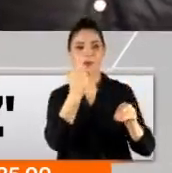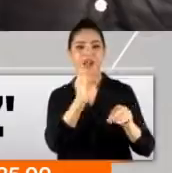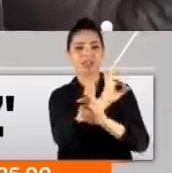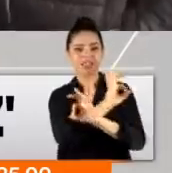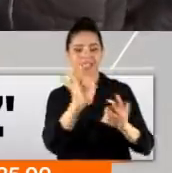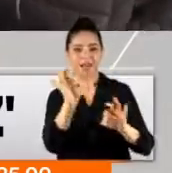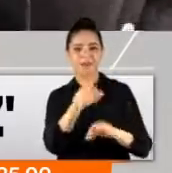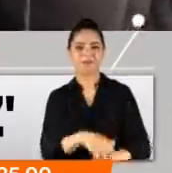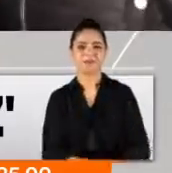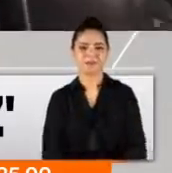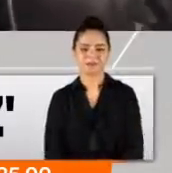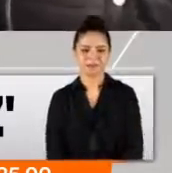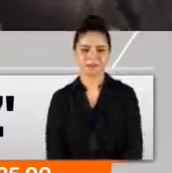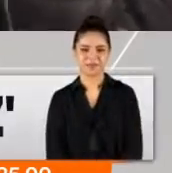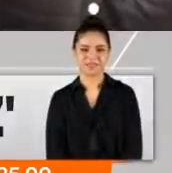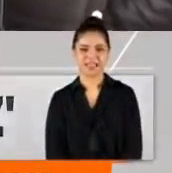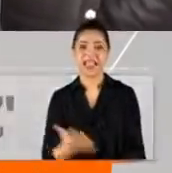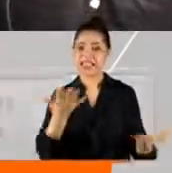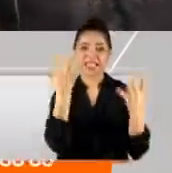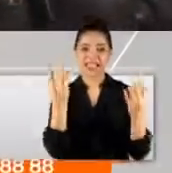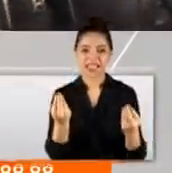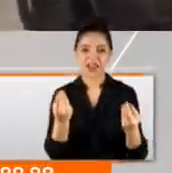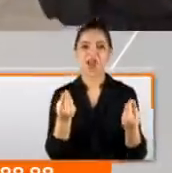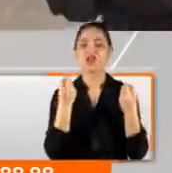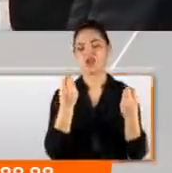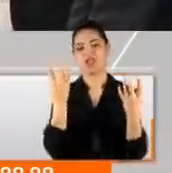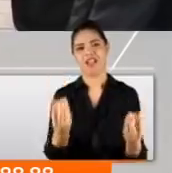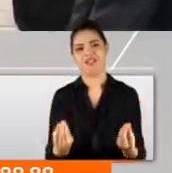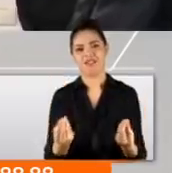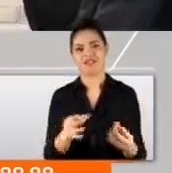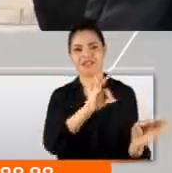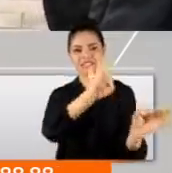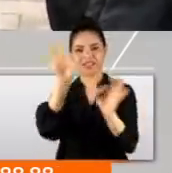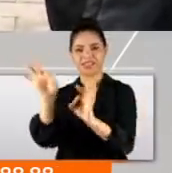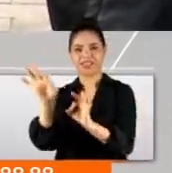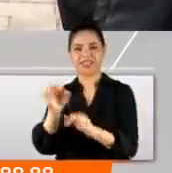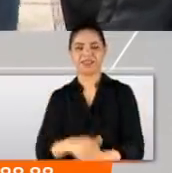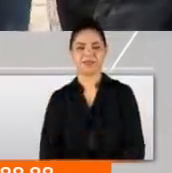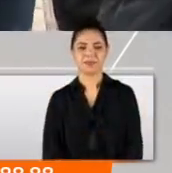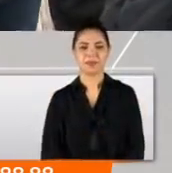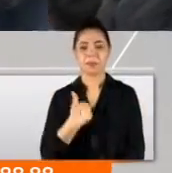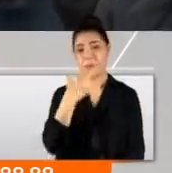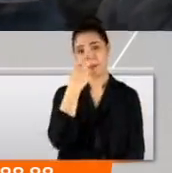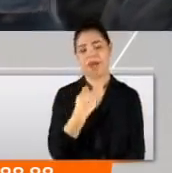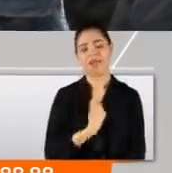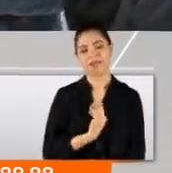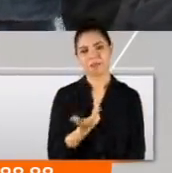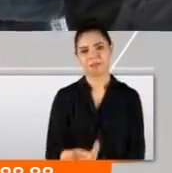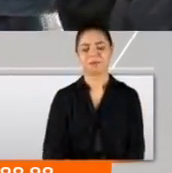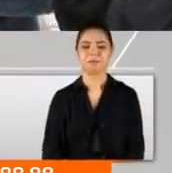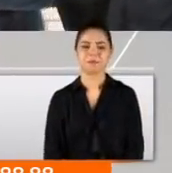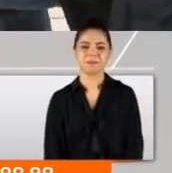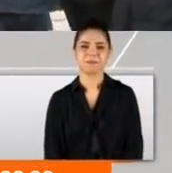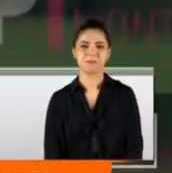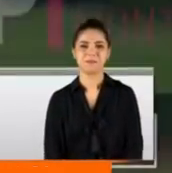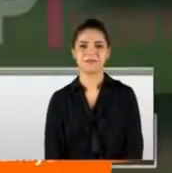Yani. Nasıl oldu? Gayet güzel. Nasıl olmuş? Evet, ben beğendim kendimi açıkçası. Maradona olabilirmiş.